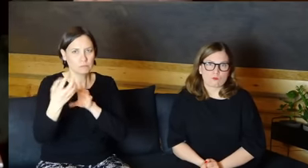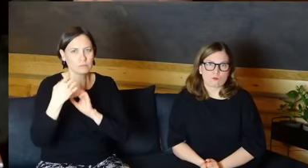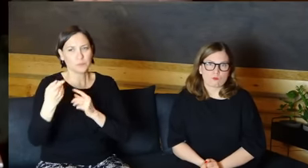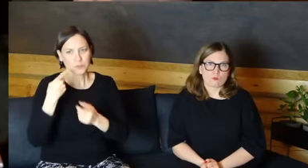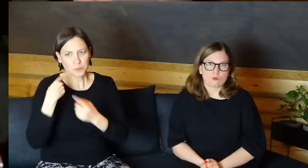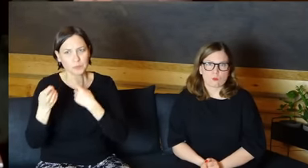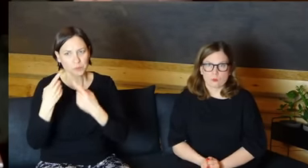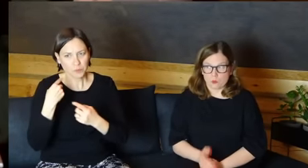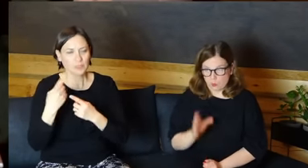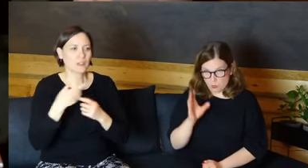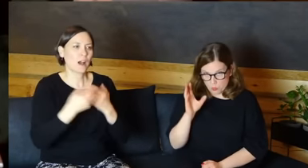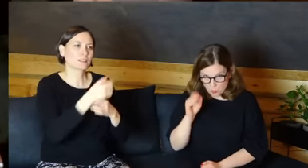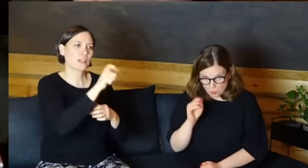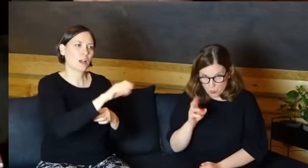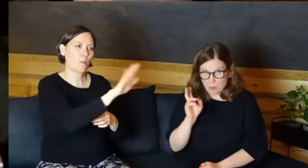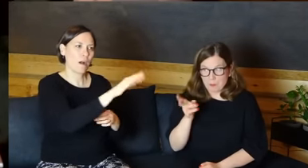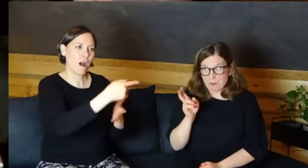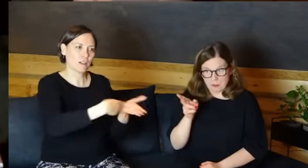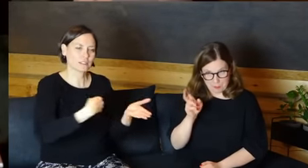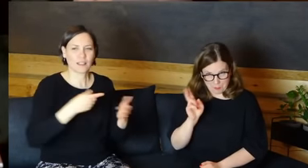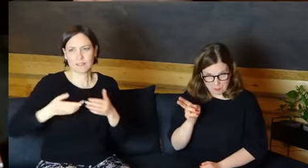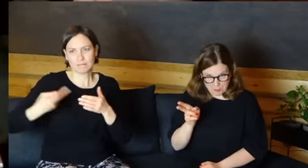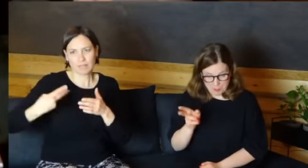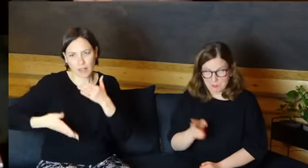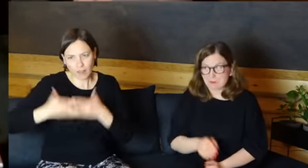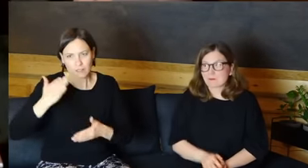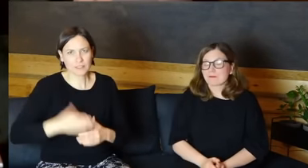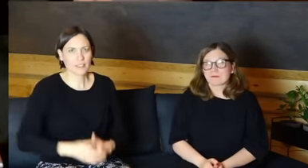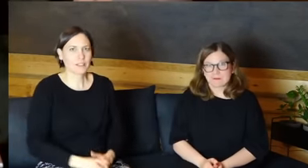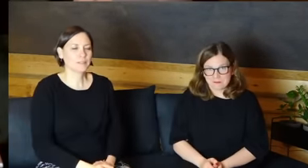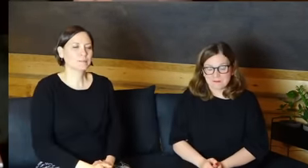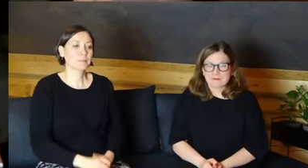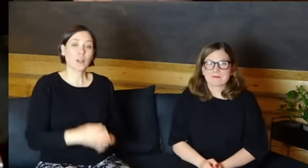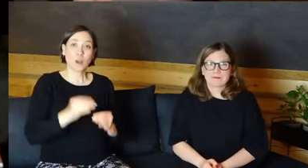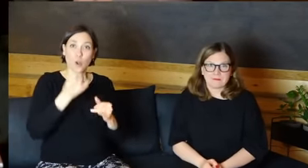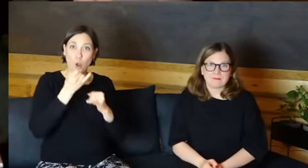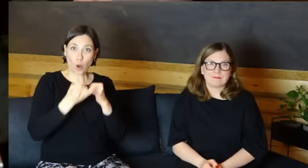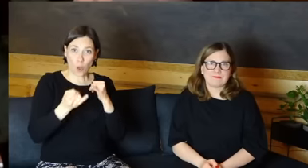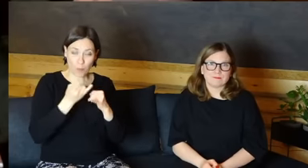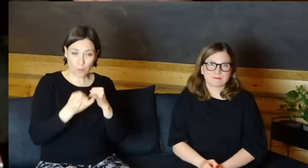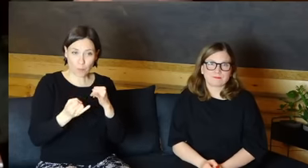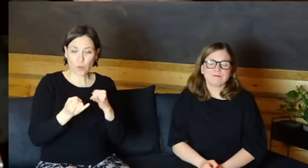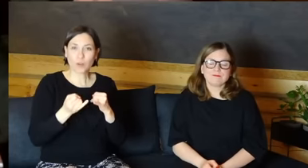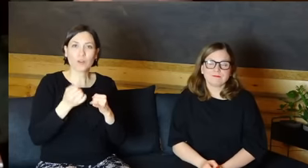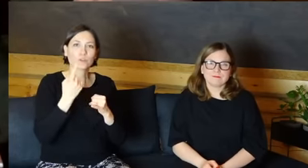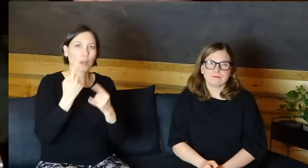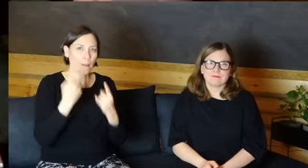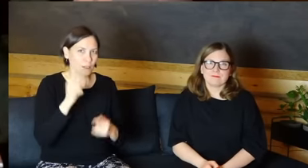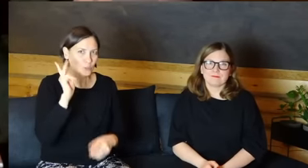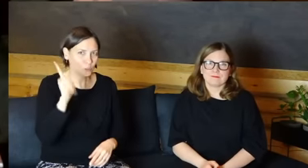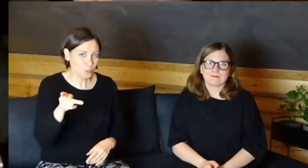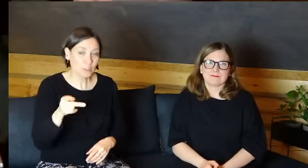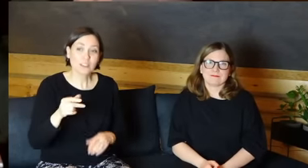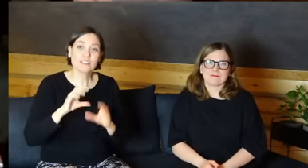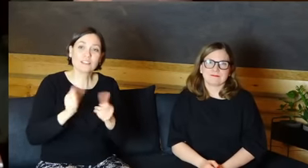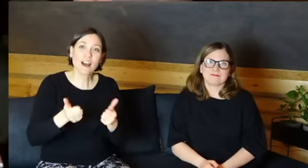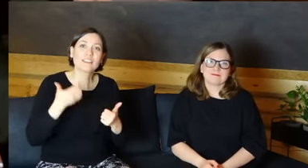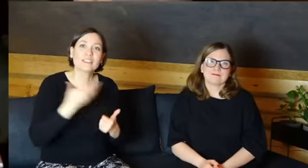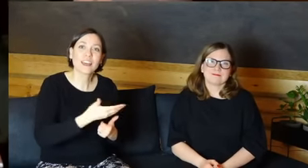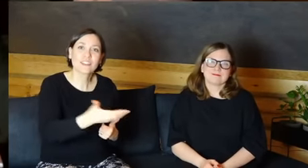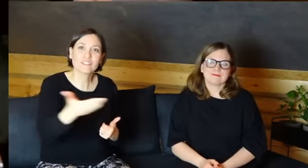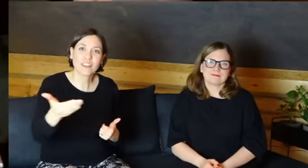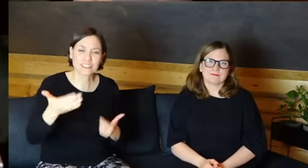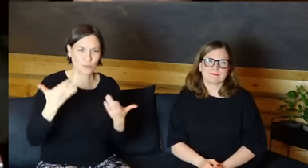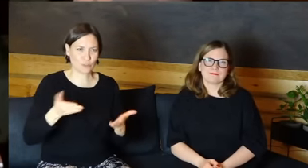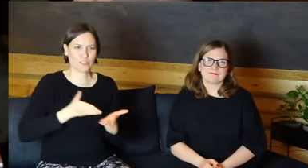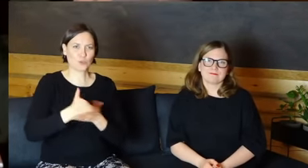haasteita ratkota. No loppua oli vielä spesiaalikysymys, niin saat lähettää terveisiä